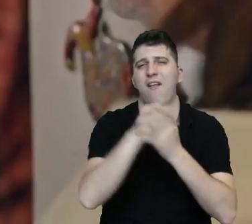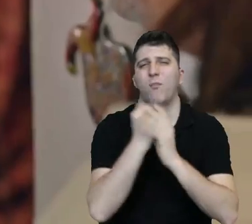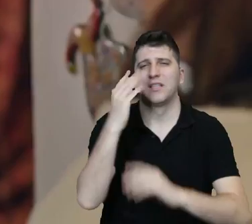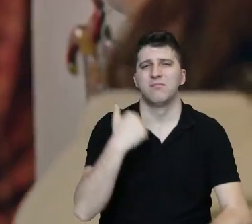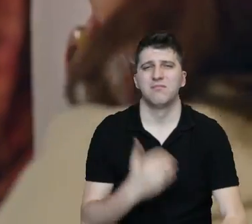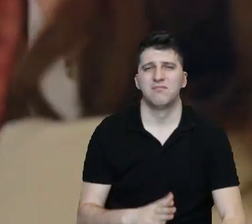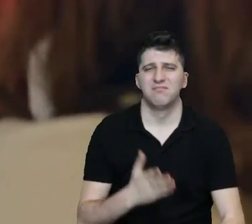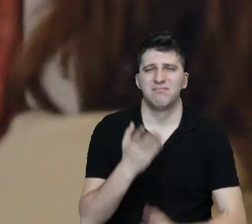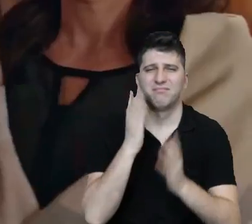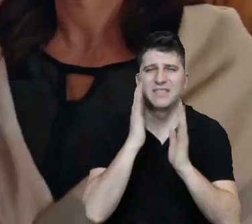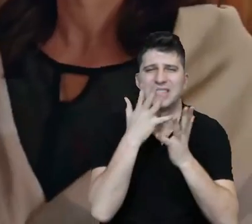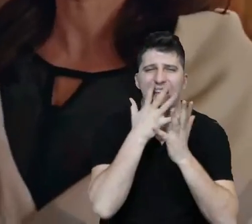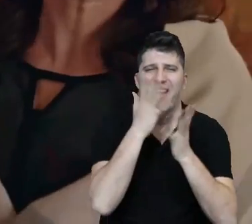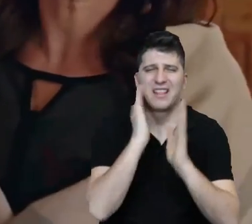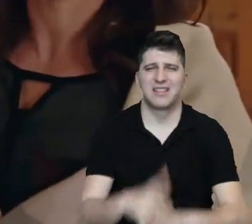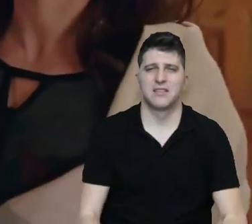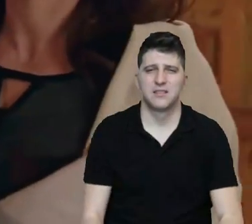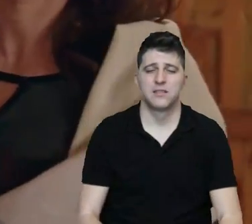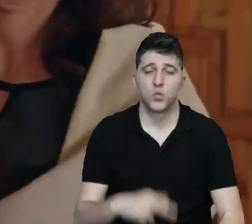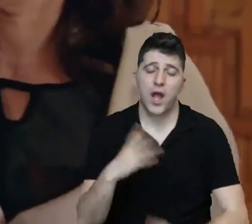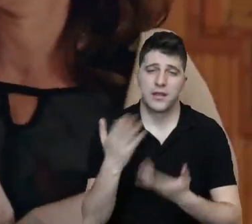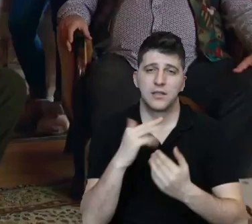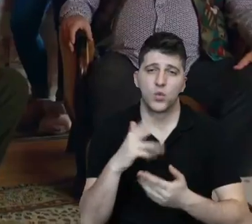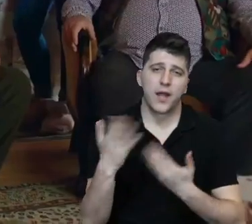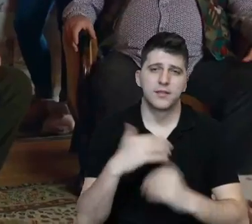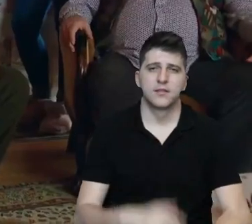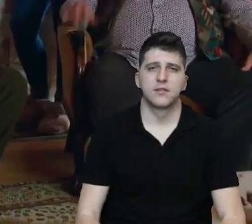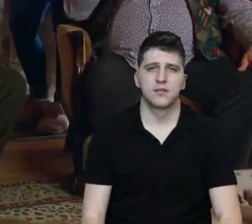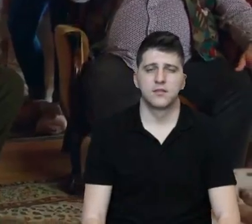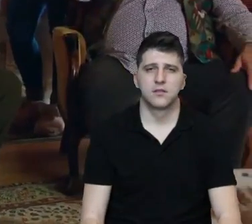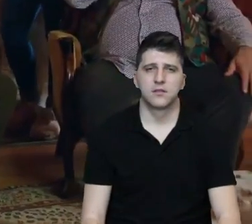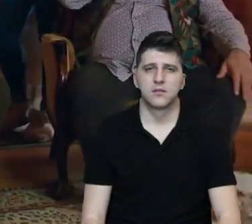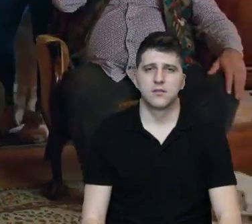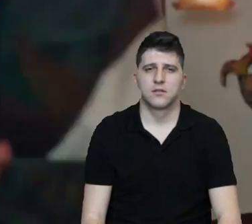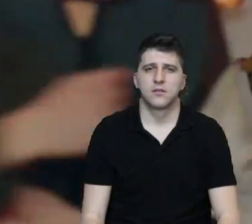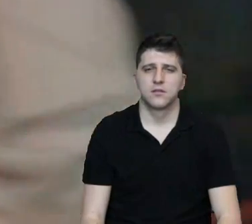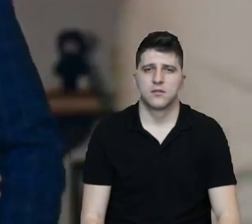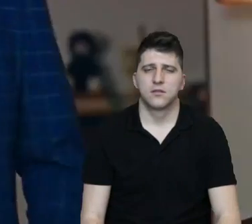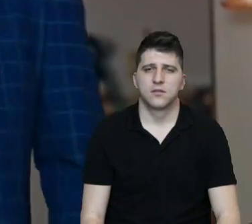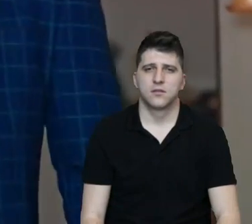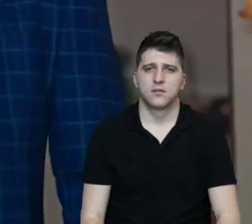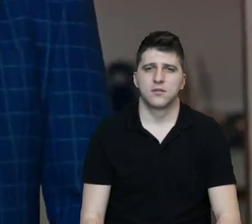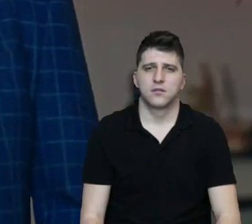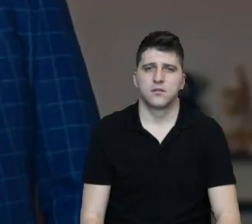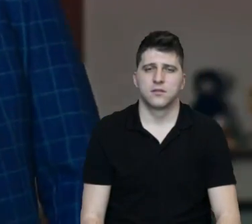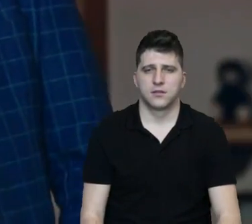ya. İğrenç. Hadi yürü. Yürü. Nazmiye yerine geçiyor.